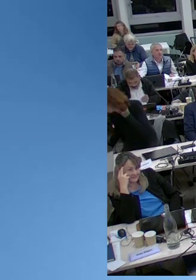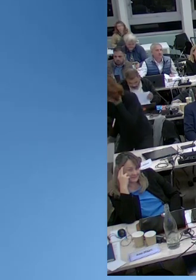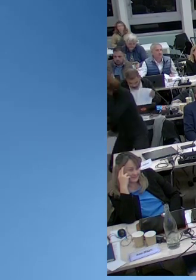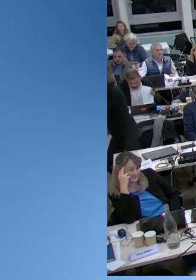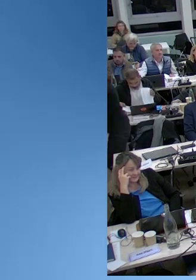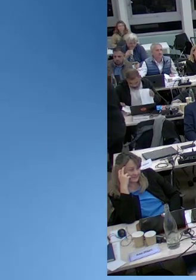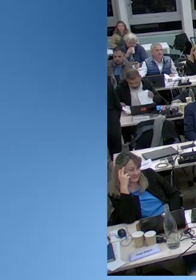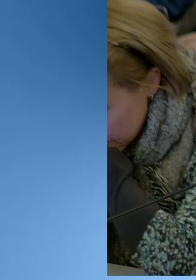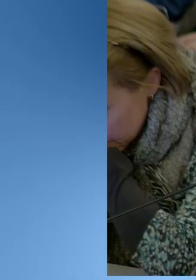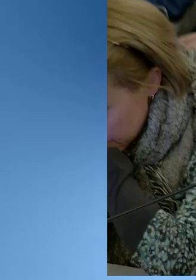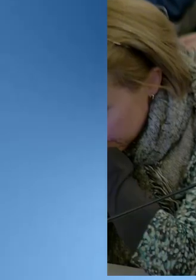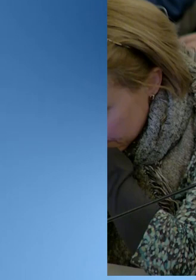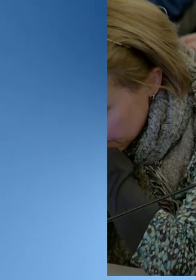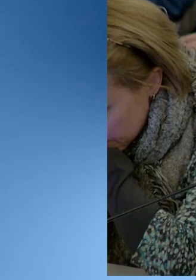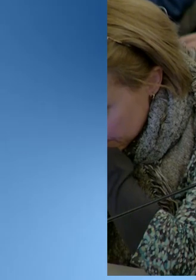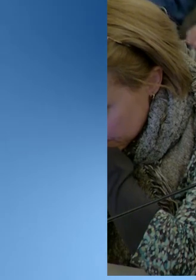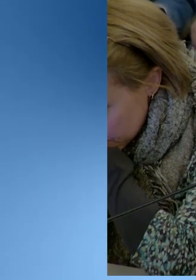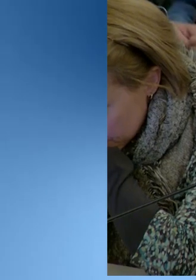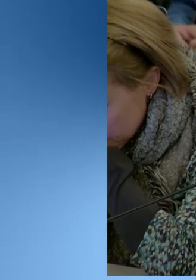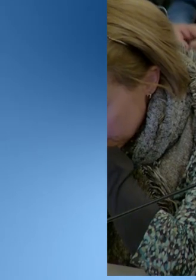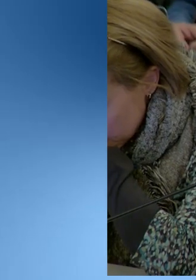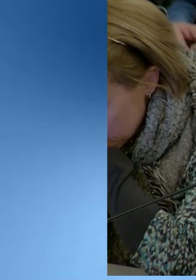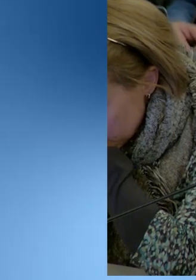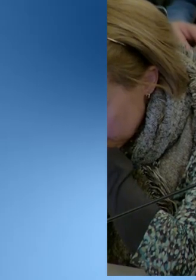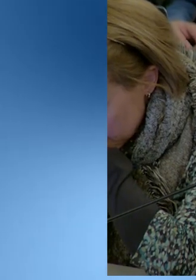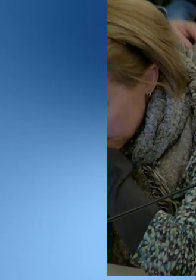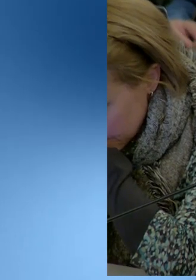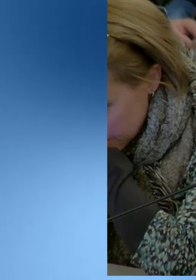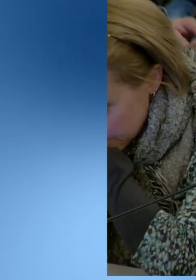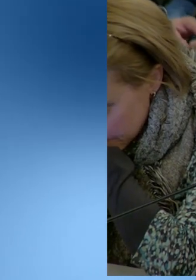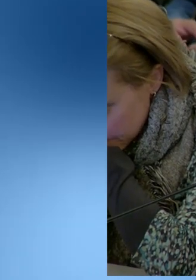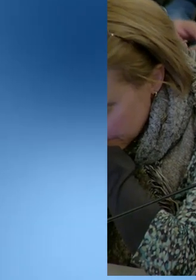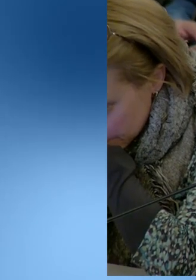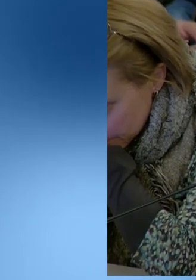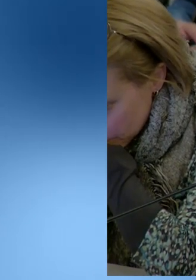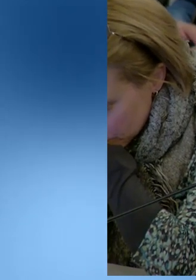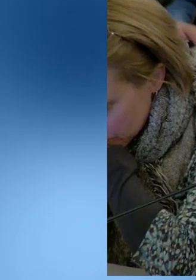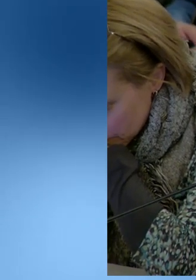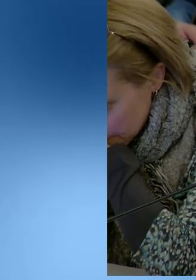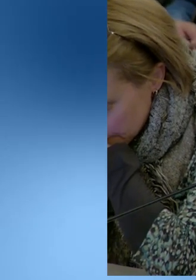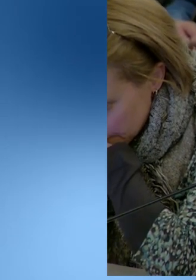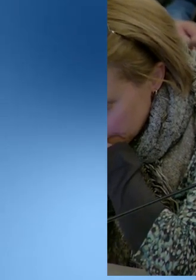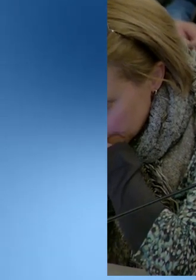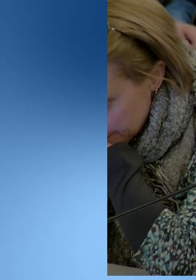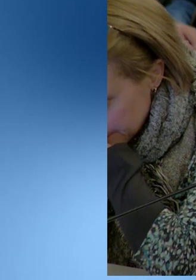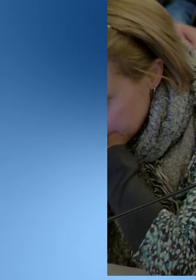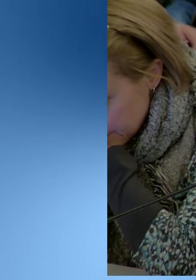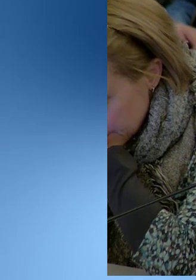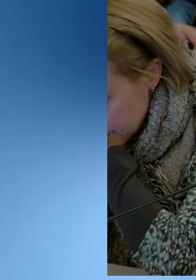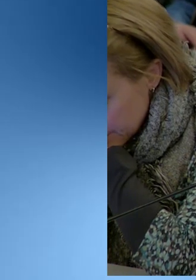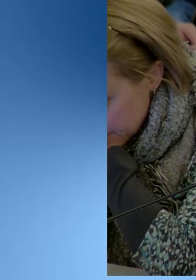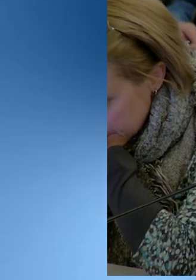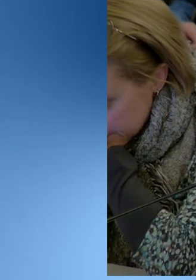je crois que ça pourrait être une solution parce qu'il est très clair que notre groupe et ça fait déjà deux conseil municipal nous on bosse le lemain matin on peut pas se coucher à